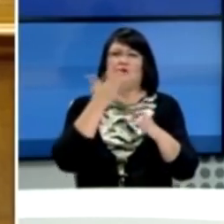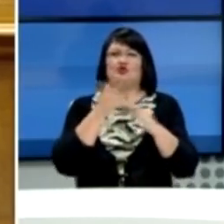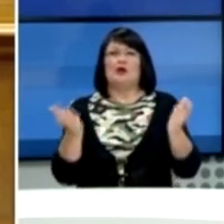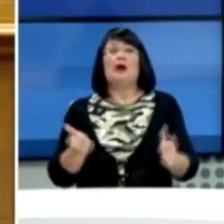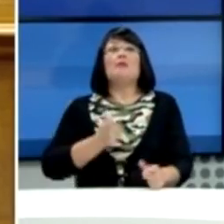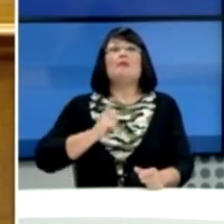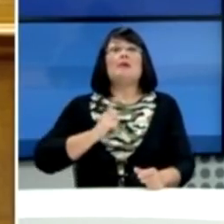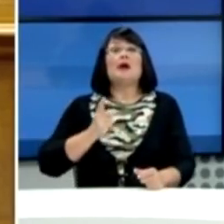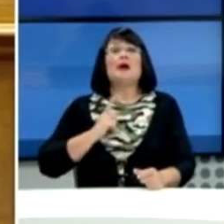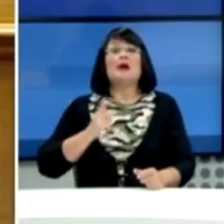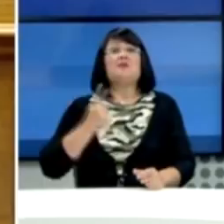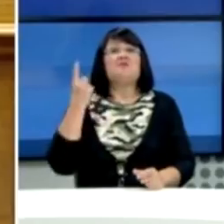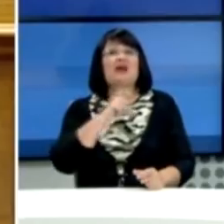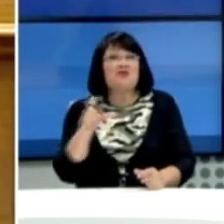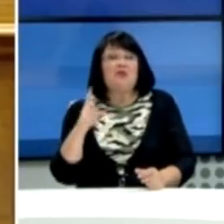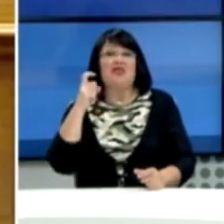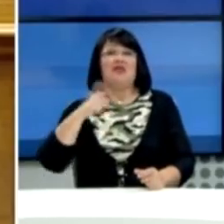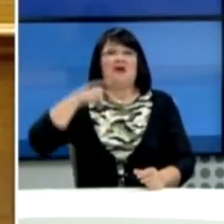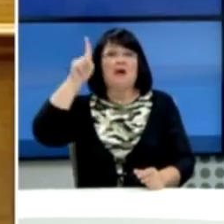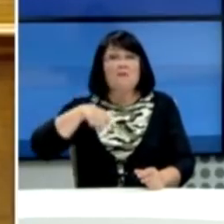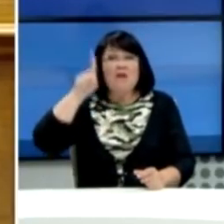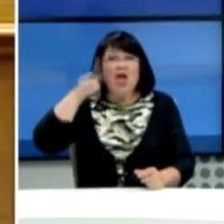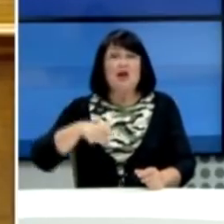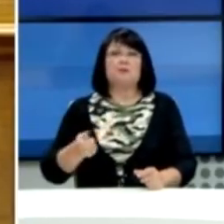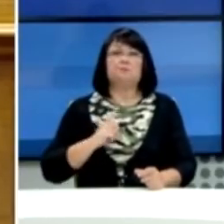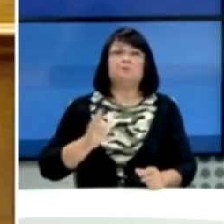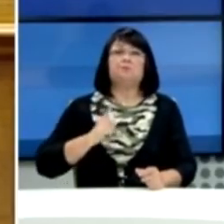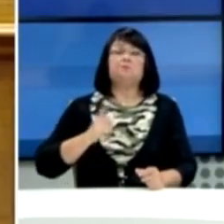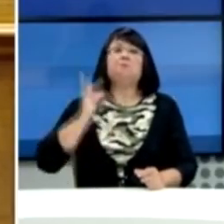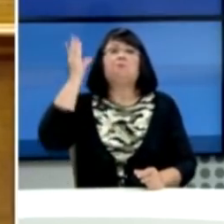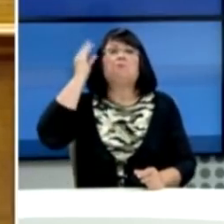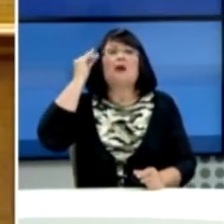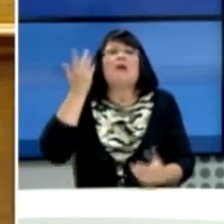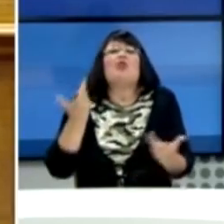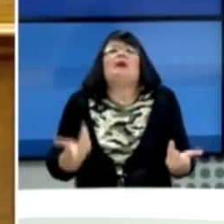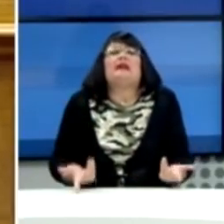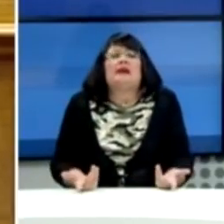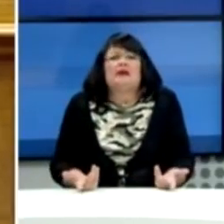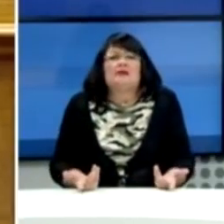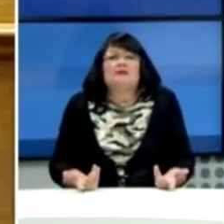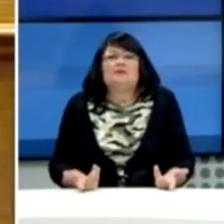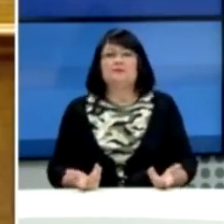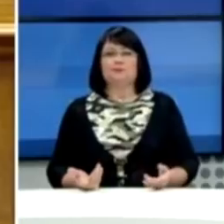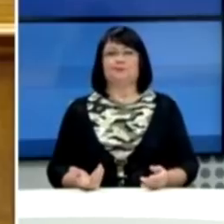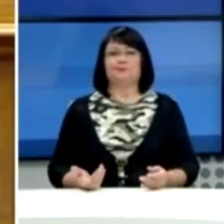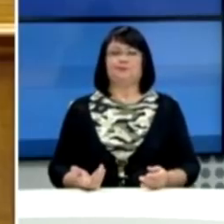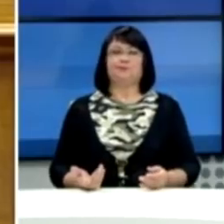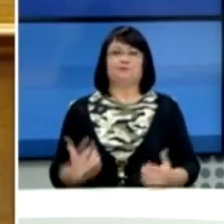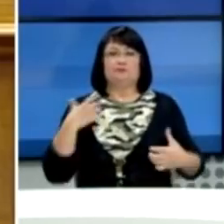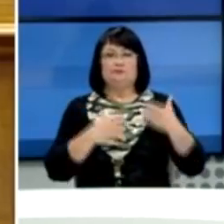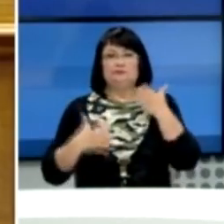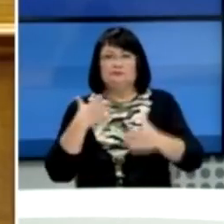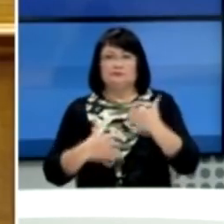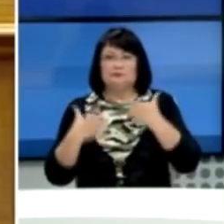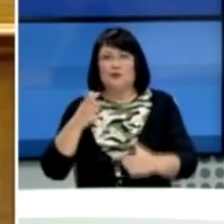Περιμέναμε μια εβδομάδα, 10 μέρες, πόσο ακριβώς ήταν, για να μάθουμε τι τελικά. Μήπως οι αγωνίες και